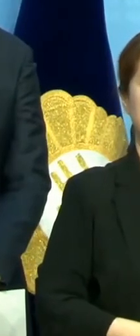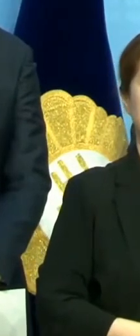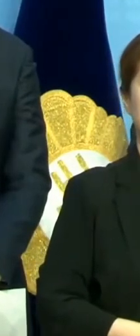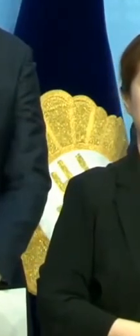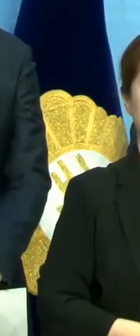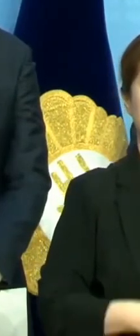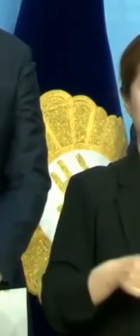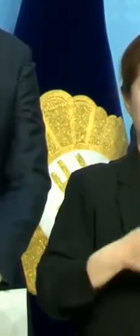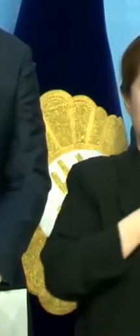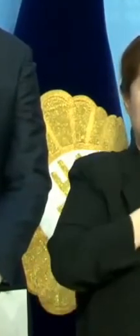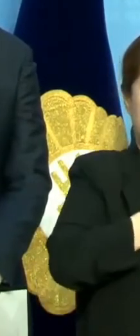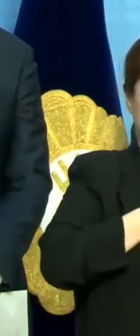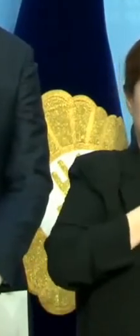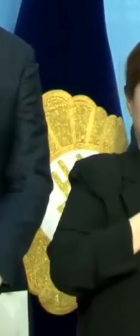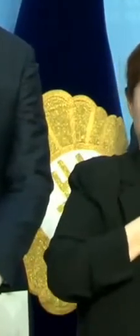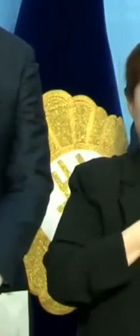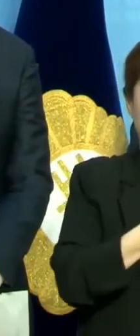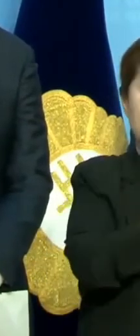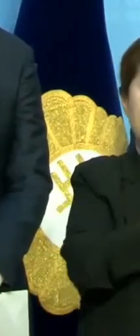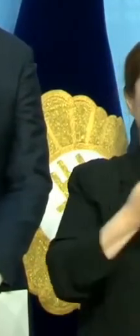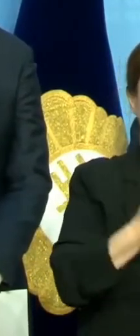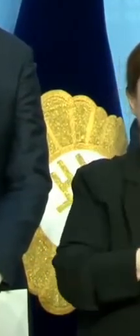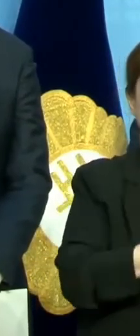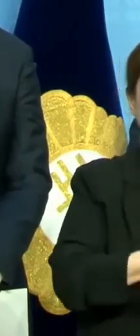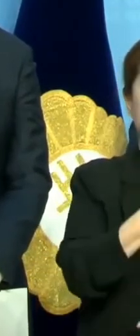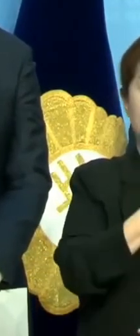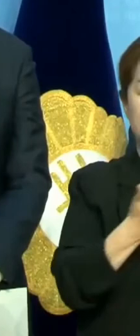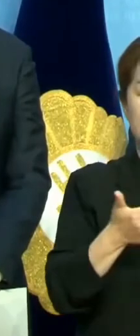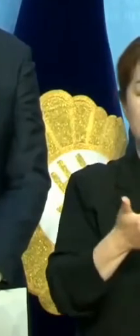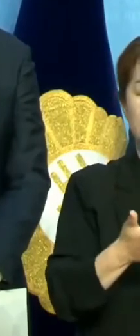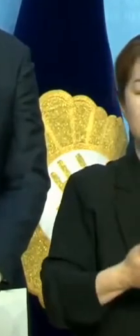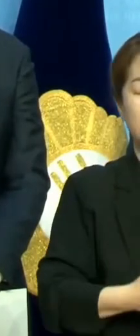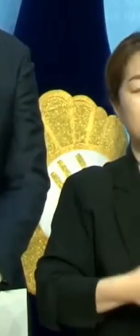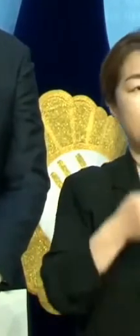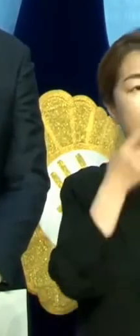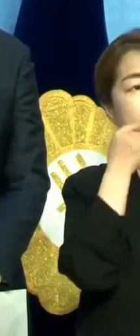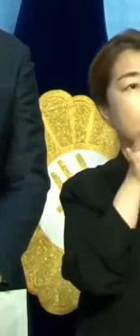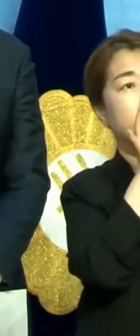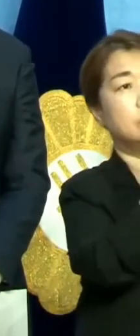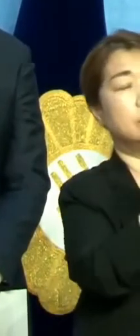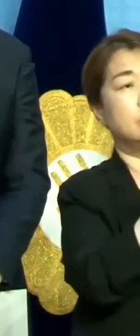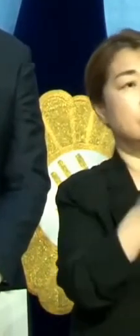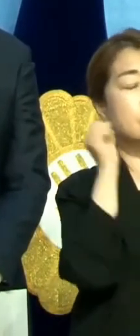그 한이 얼마만큼 엄마인 저한테 하고 싶었으면